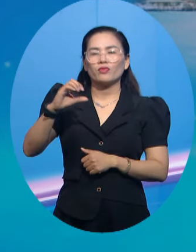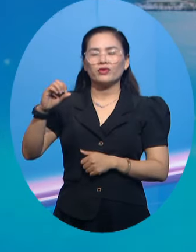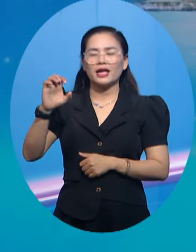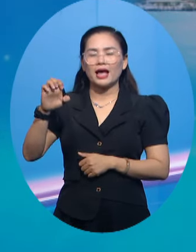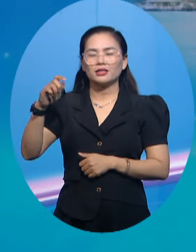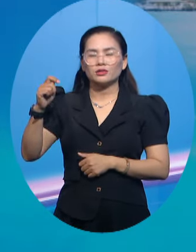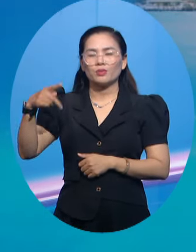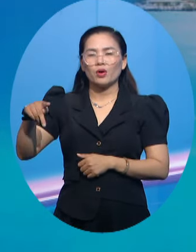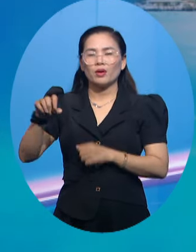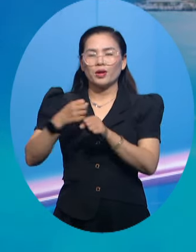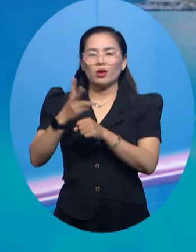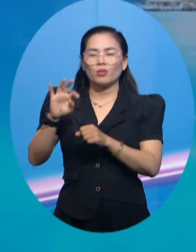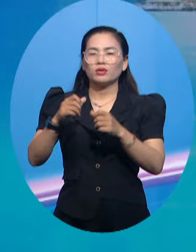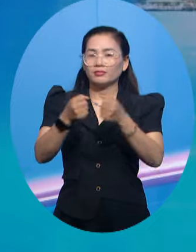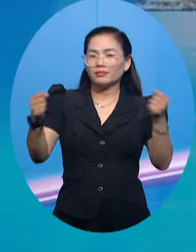Nam 2024.